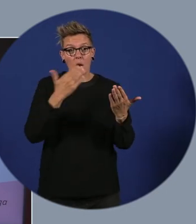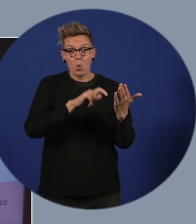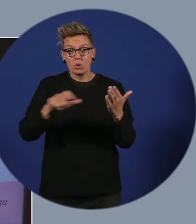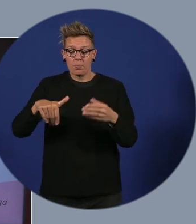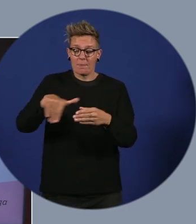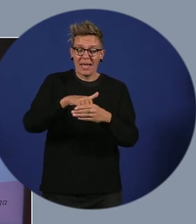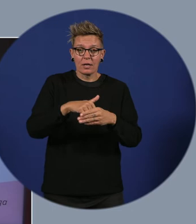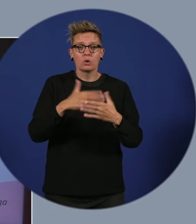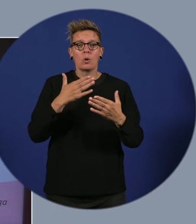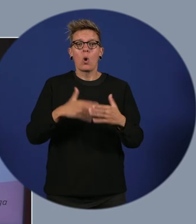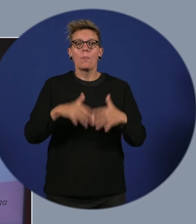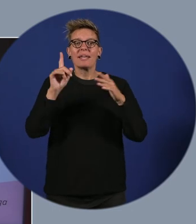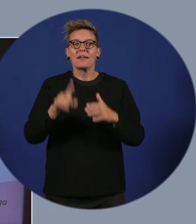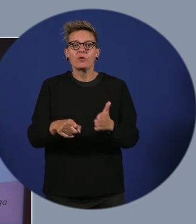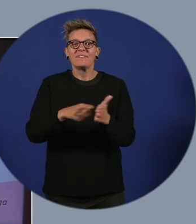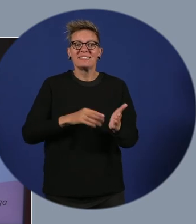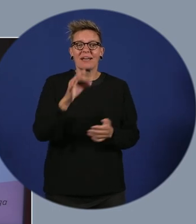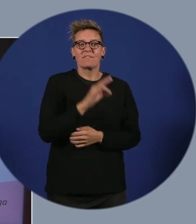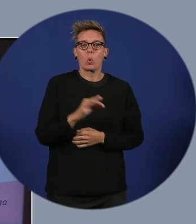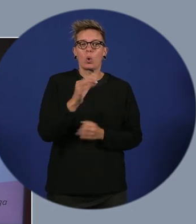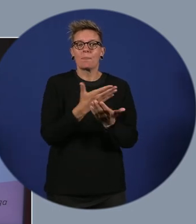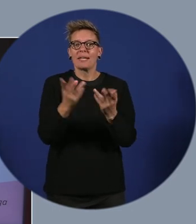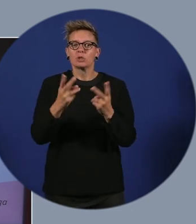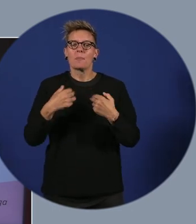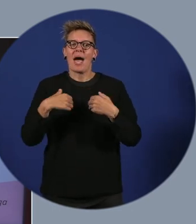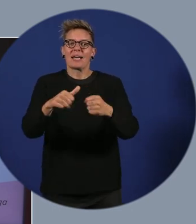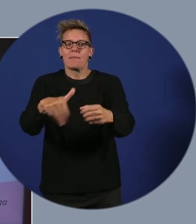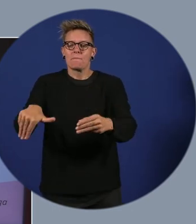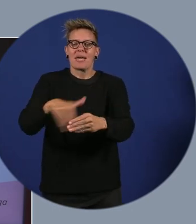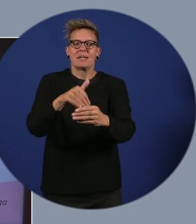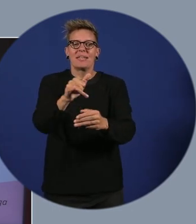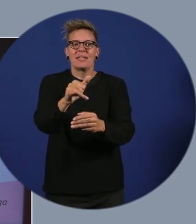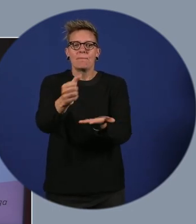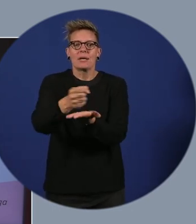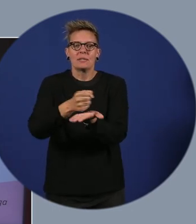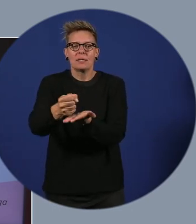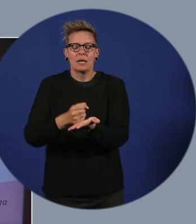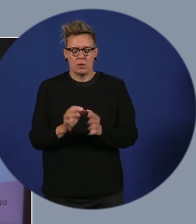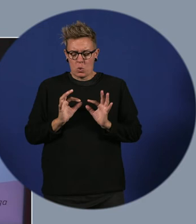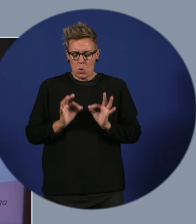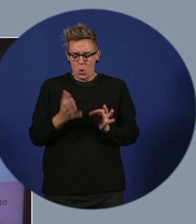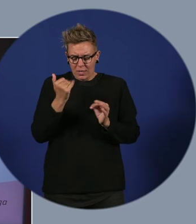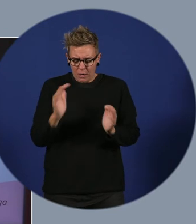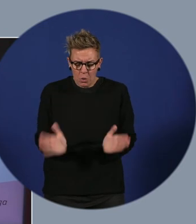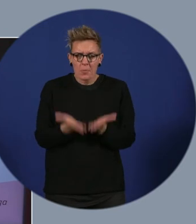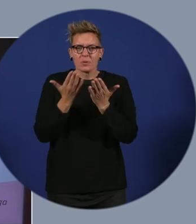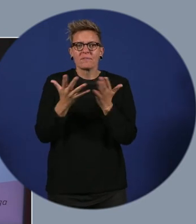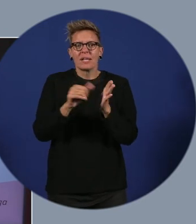olika frågor. Och då måste vi fundera på hur ska vi få fler elever som engagerar sig